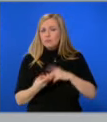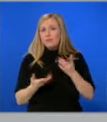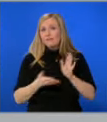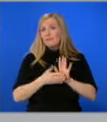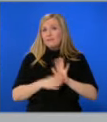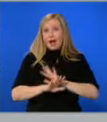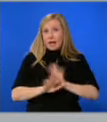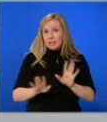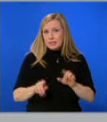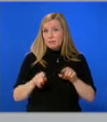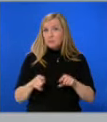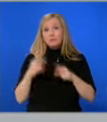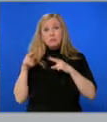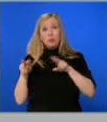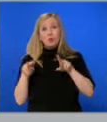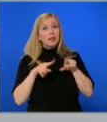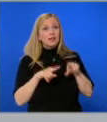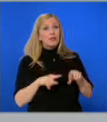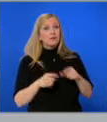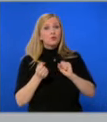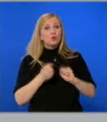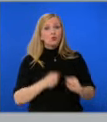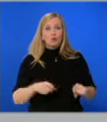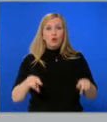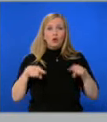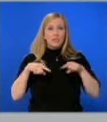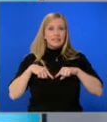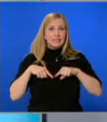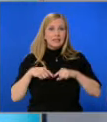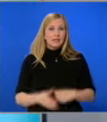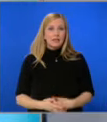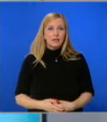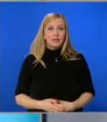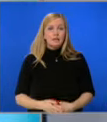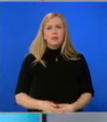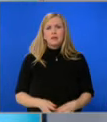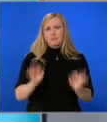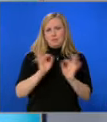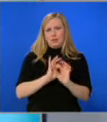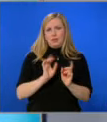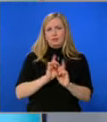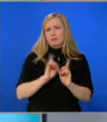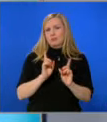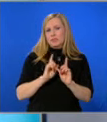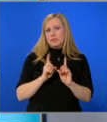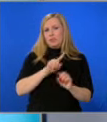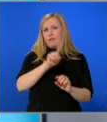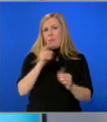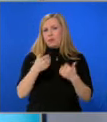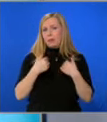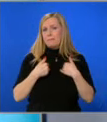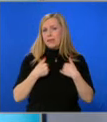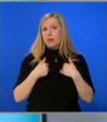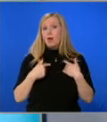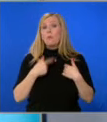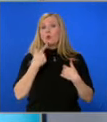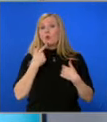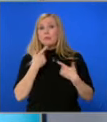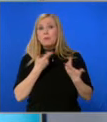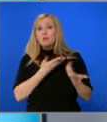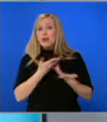факт, бихте ли погледнали натам към Конституционния съд? Никога не е стоял този въпрос към мен. Ако моето име